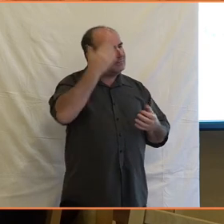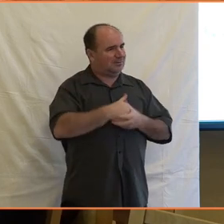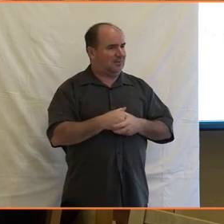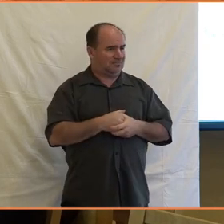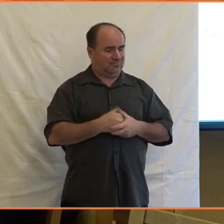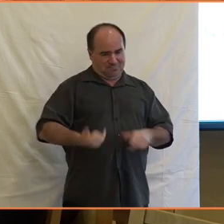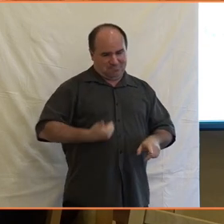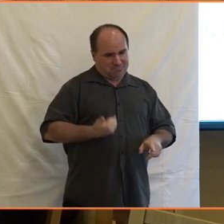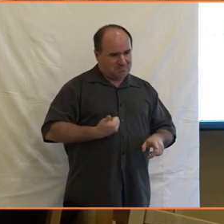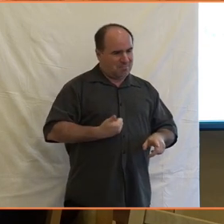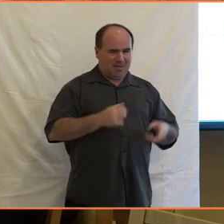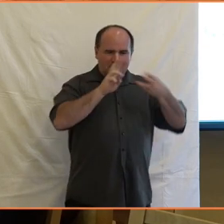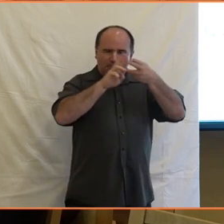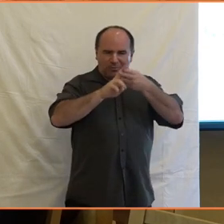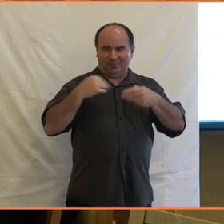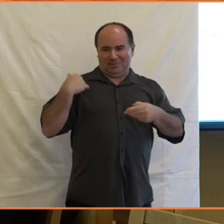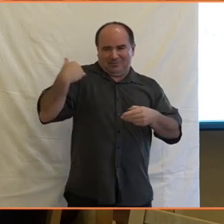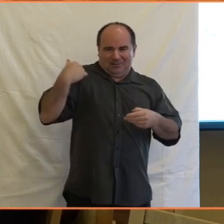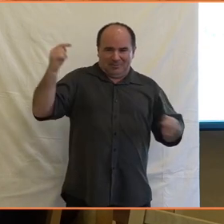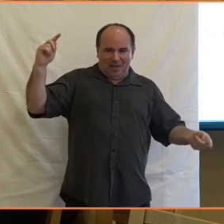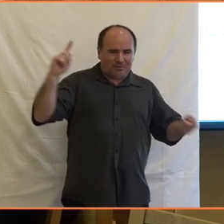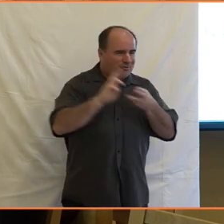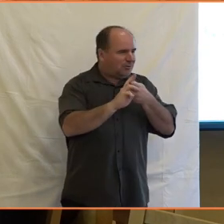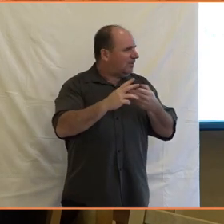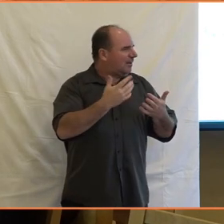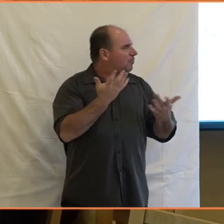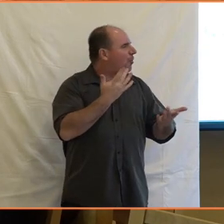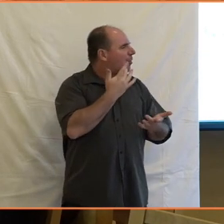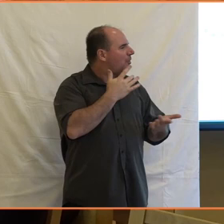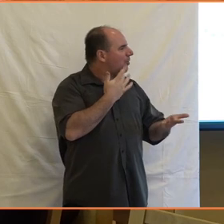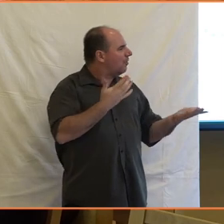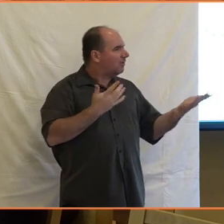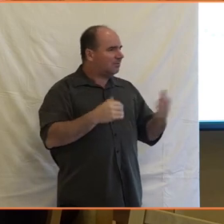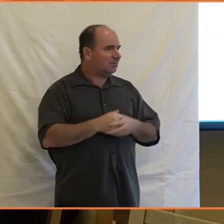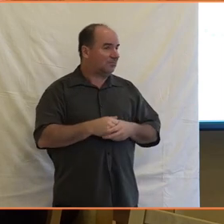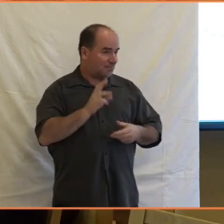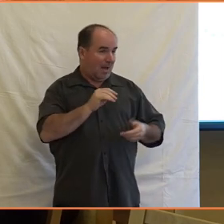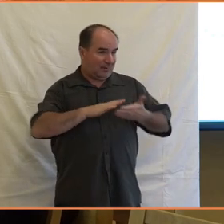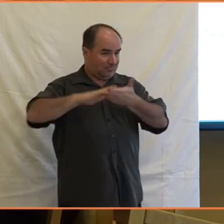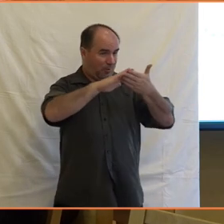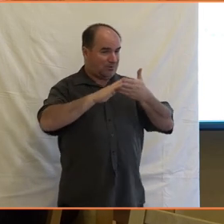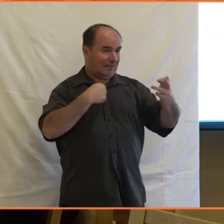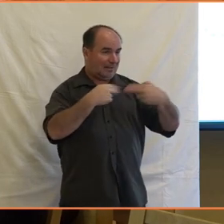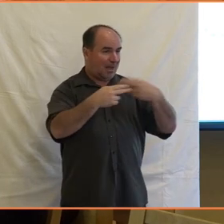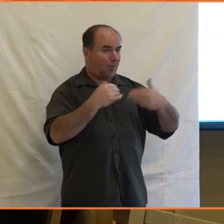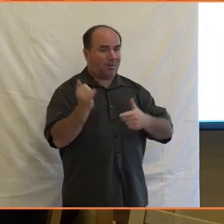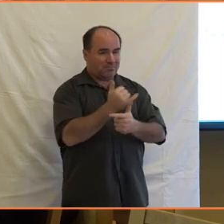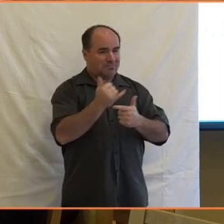má dopad na tu mladší generaci a nějak jakoby narušuje nějaký ten, řekněme, společenský dialog mezi generacemi.